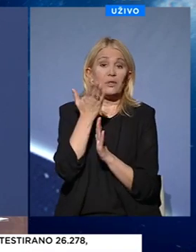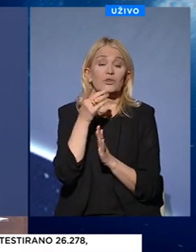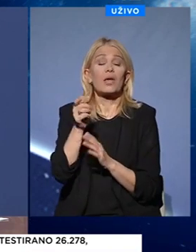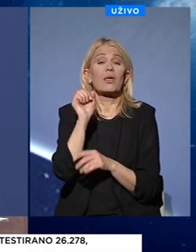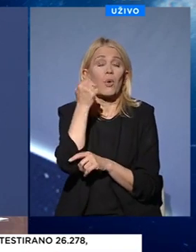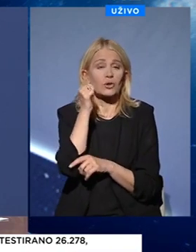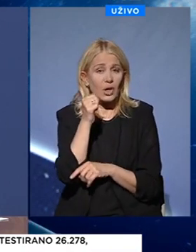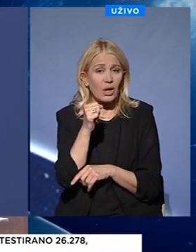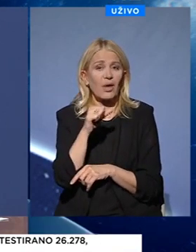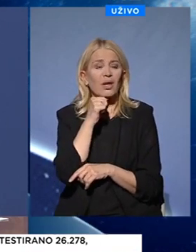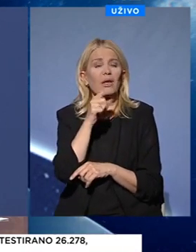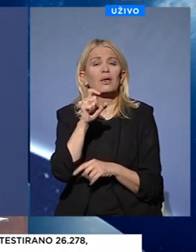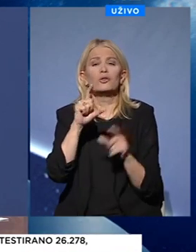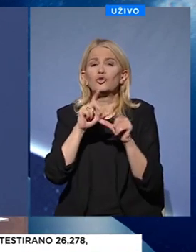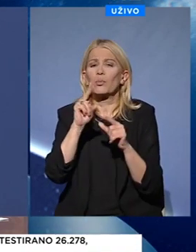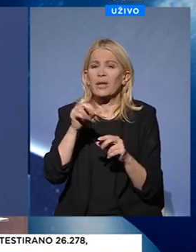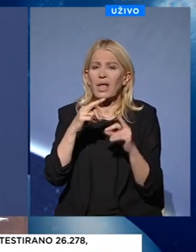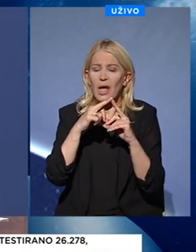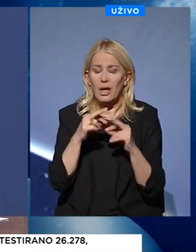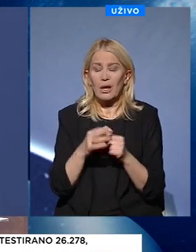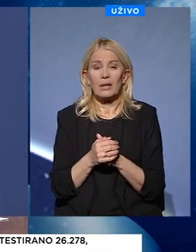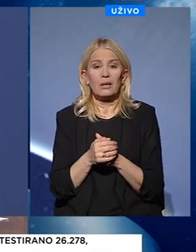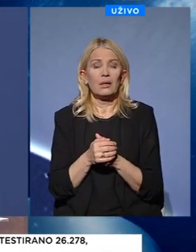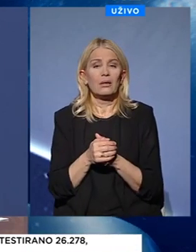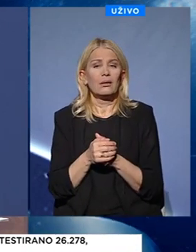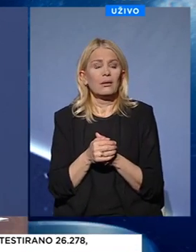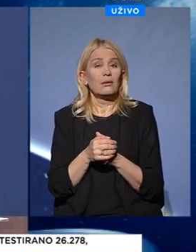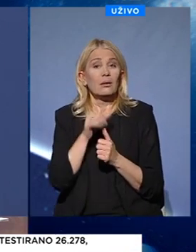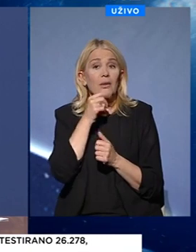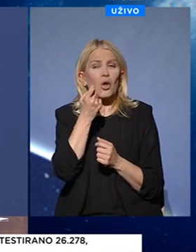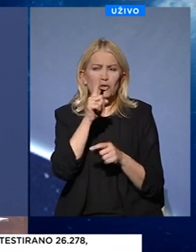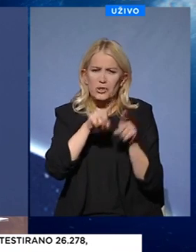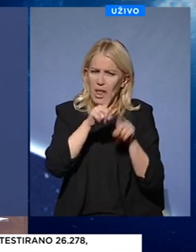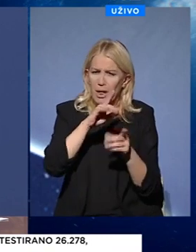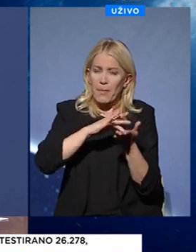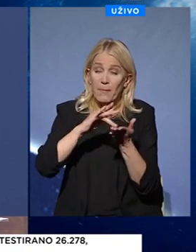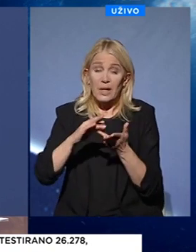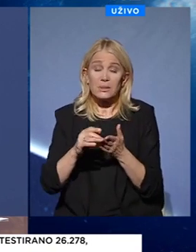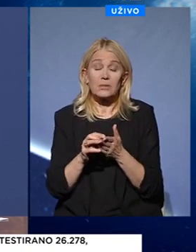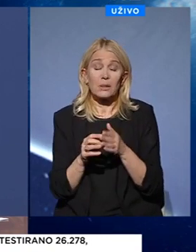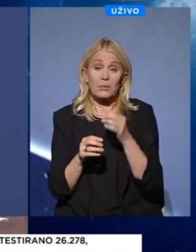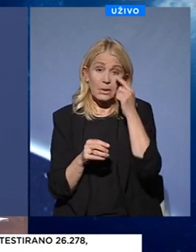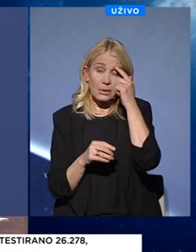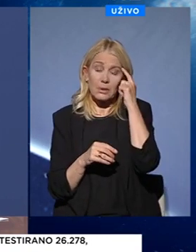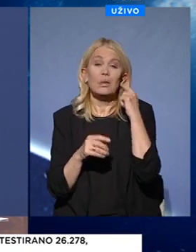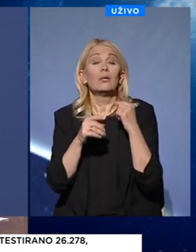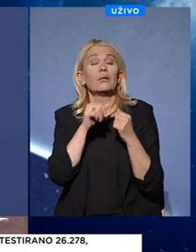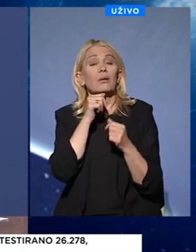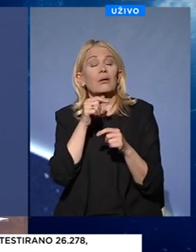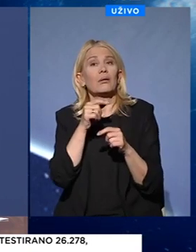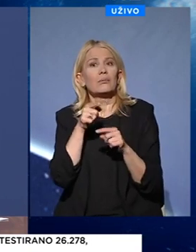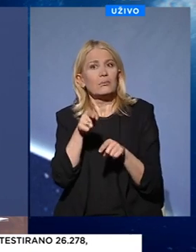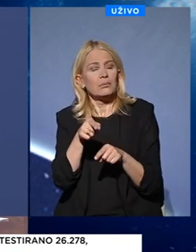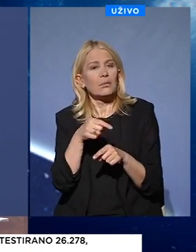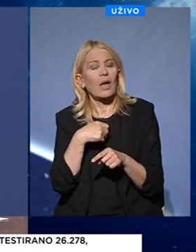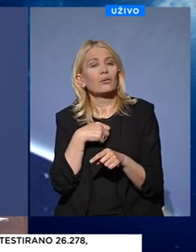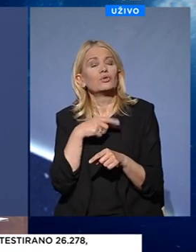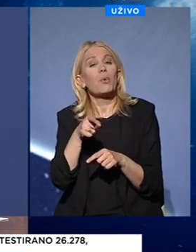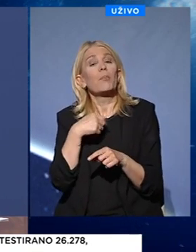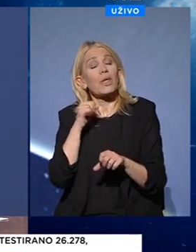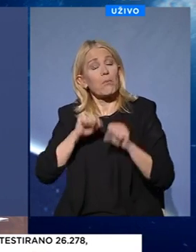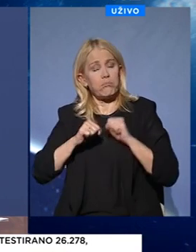Požarevcu, i u Ćupriji, i u još nekim mestima, i shodno tome tako ćemo